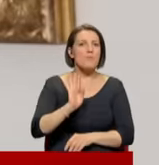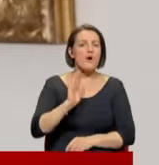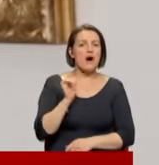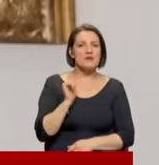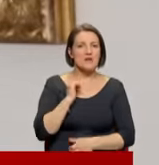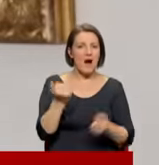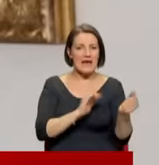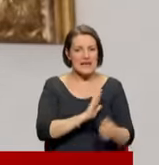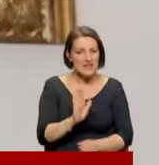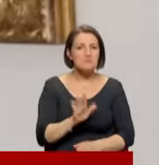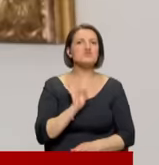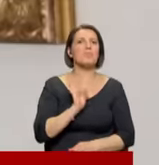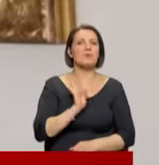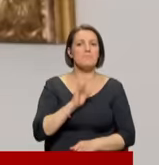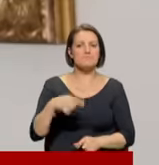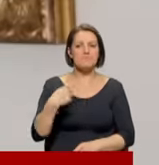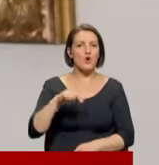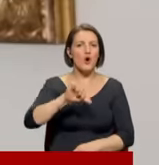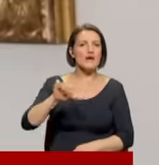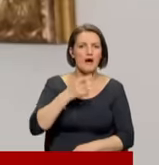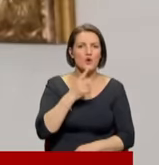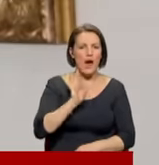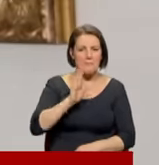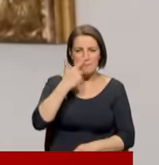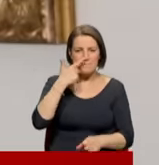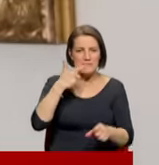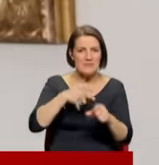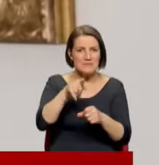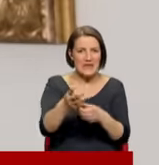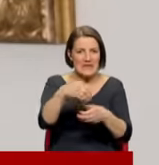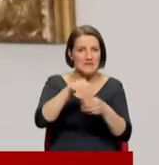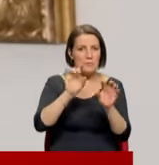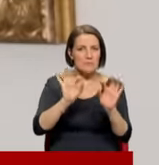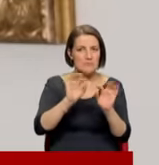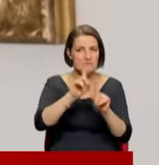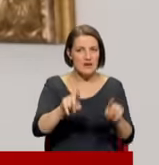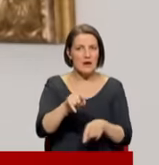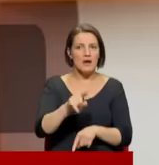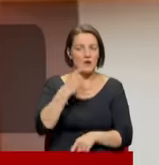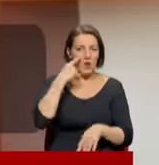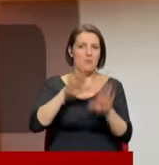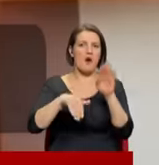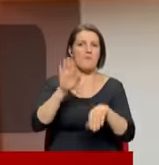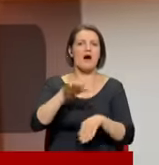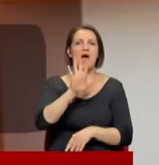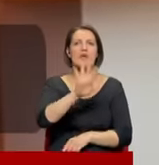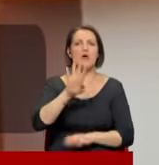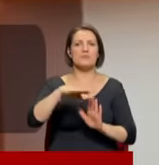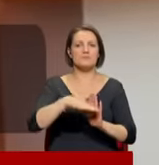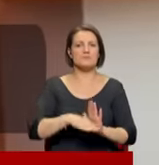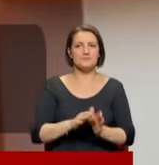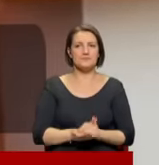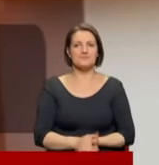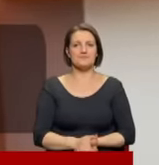yakıtları gidecek mi gitmeyecek mi? Motor yağları diyor ama yakıt bunun içine giriyor mu? Yapılmak istenen bir göz boyamadır. 54 maddelik